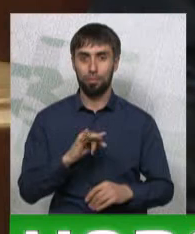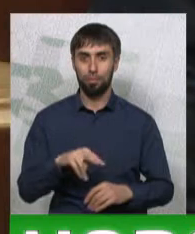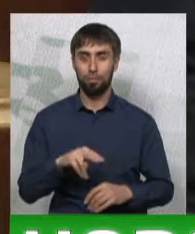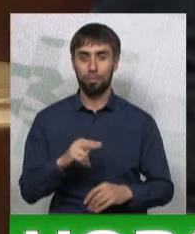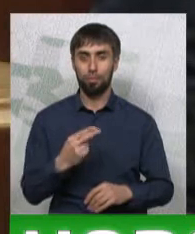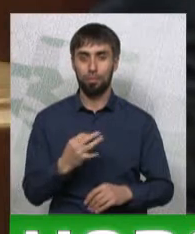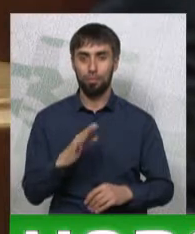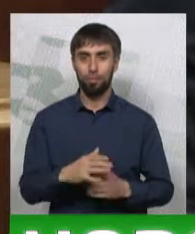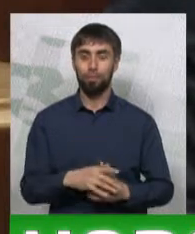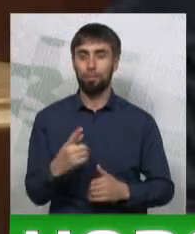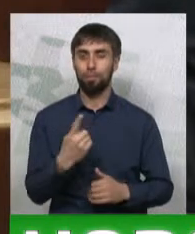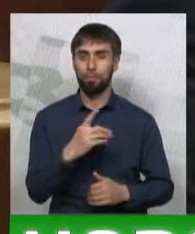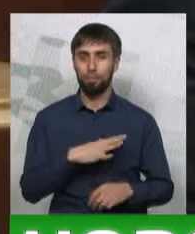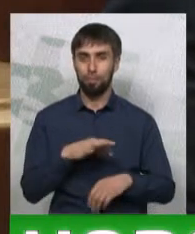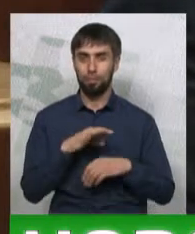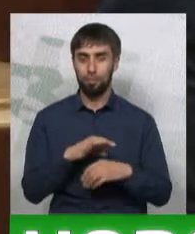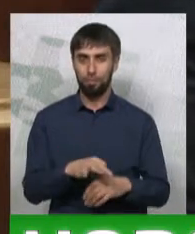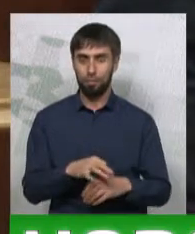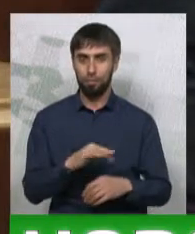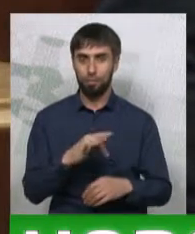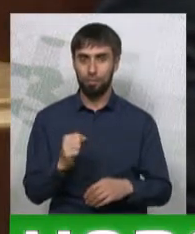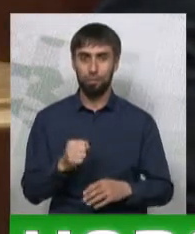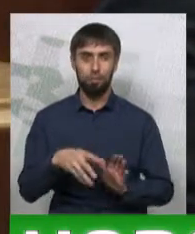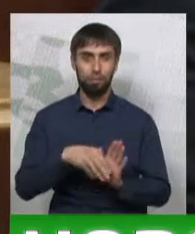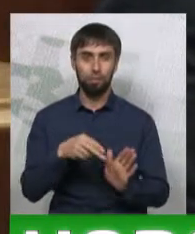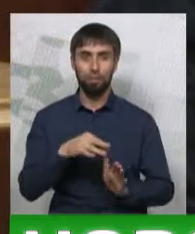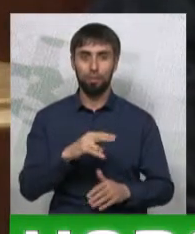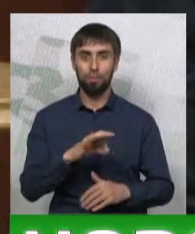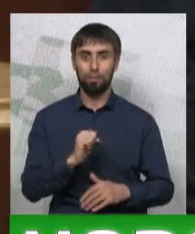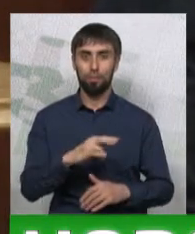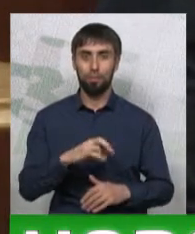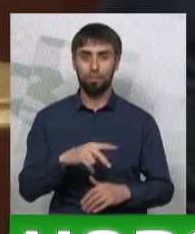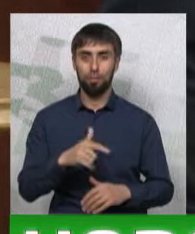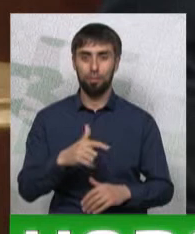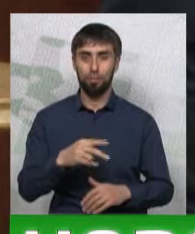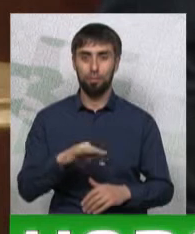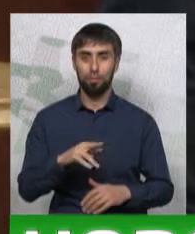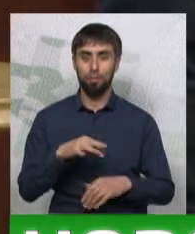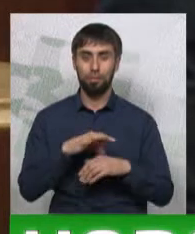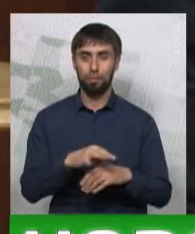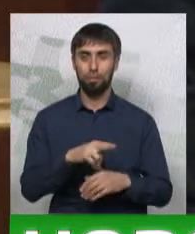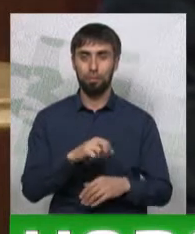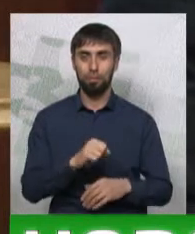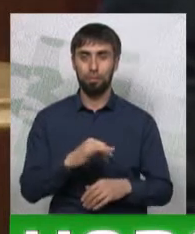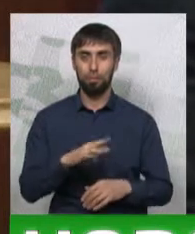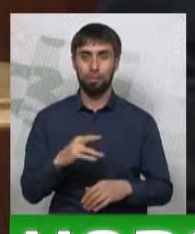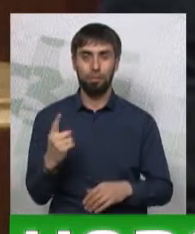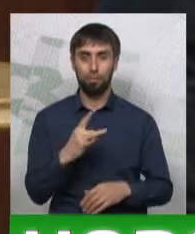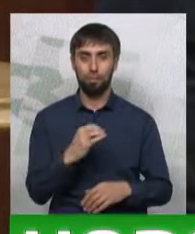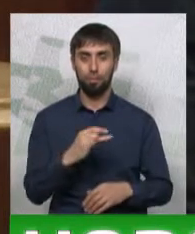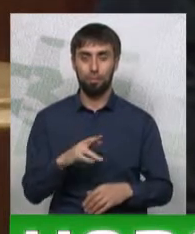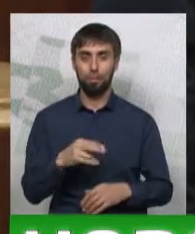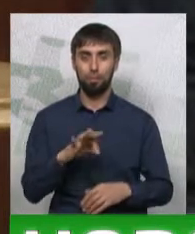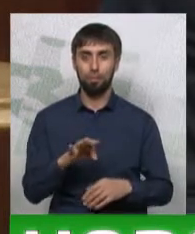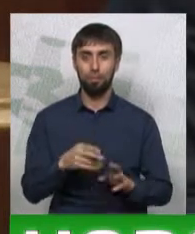Впервые организационным комитетом была проведена процедура голосования по аналогии, проводимой партией «Единой России» по